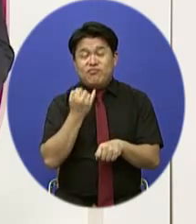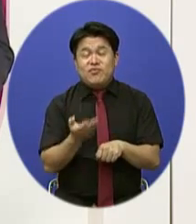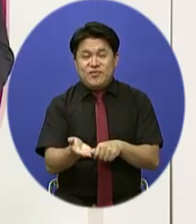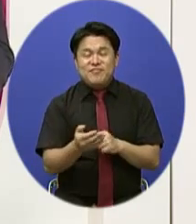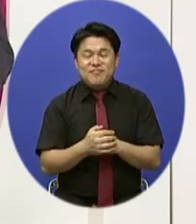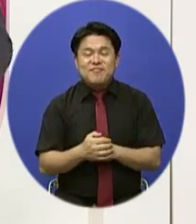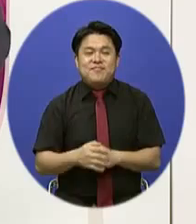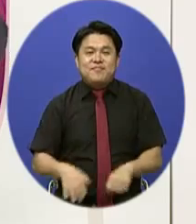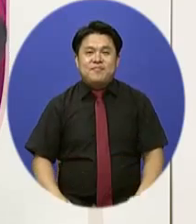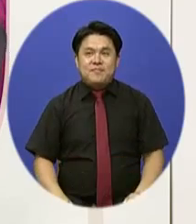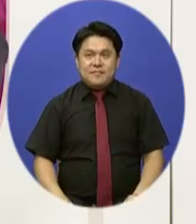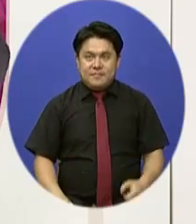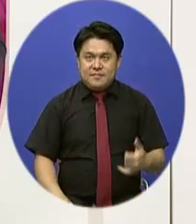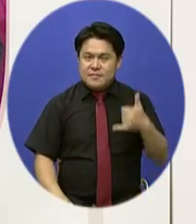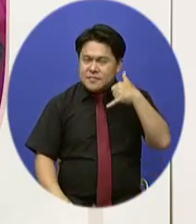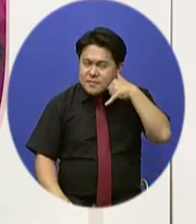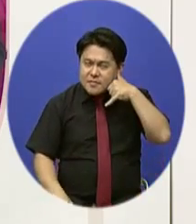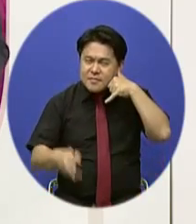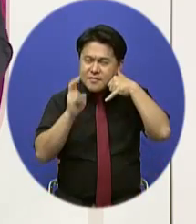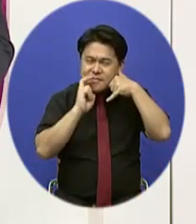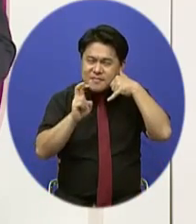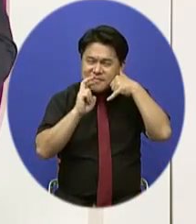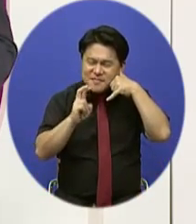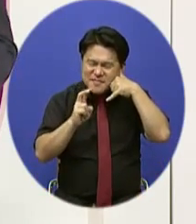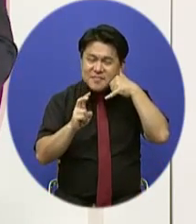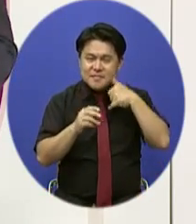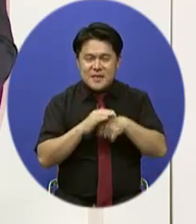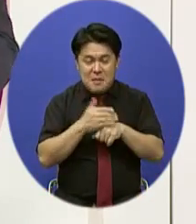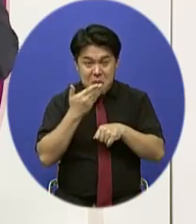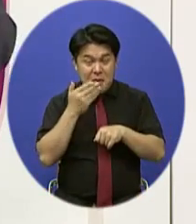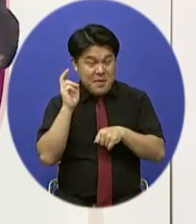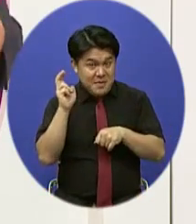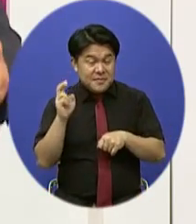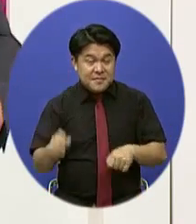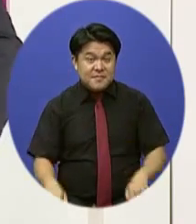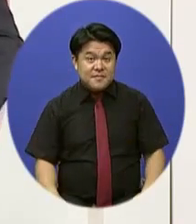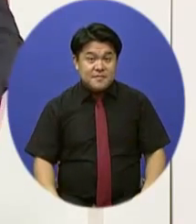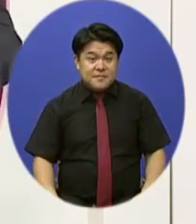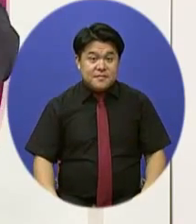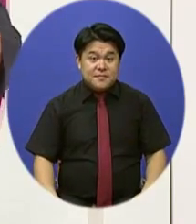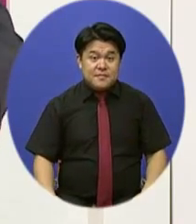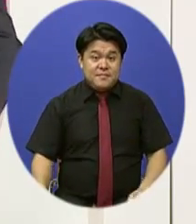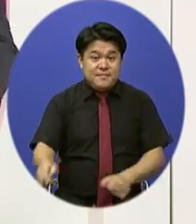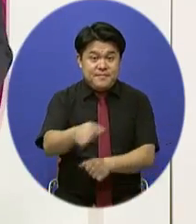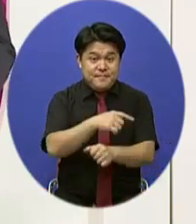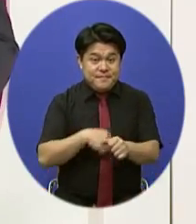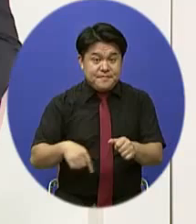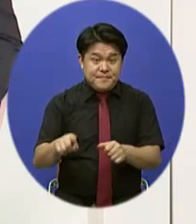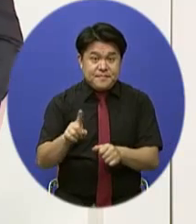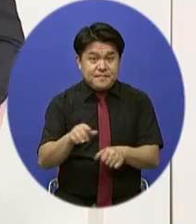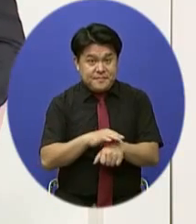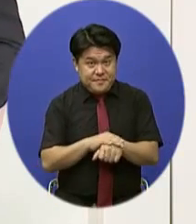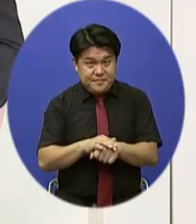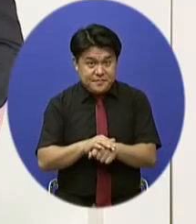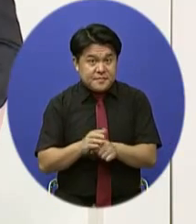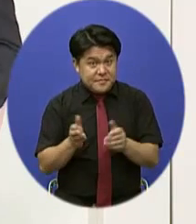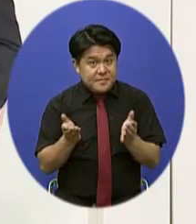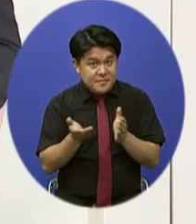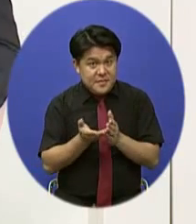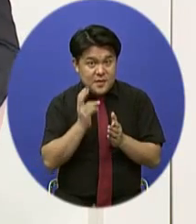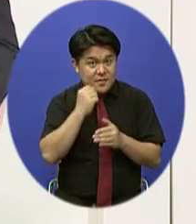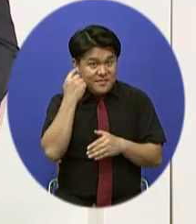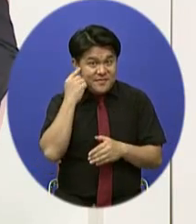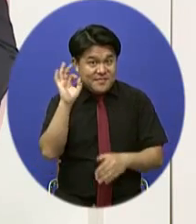네. 네. 전화기 딱 귀에 대시고 네. 네. 하시면 될 것 같아요. 또 그 분위기. 또 잘 예. 이루시면서 노래 한번